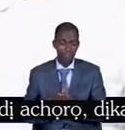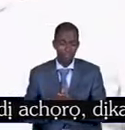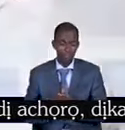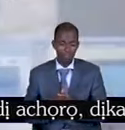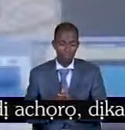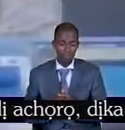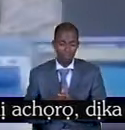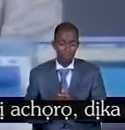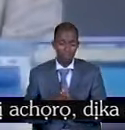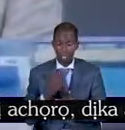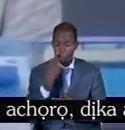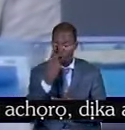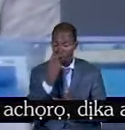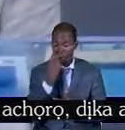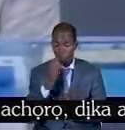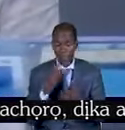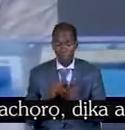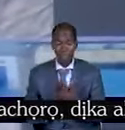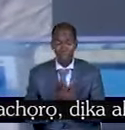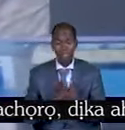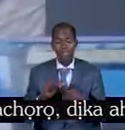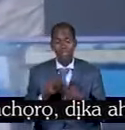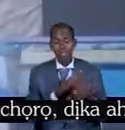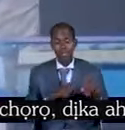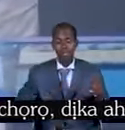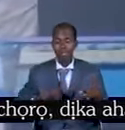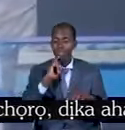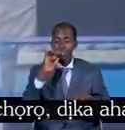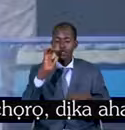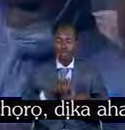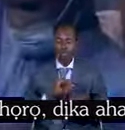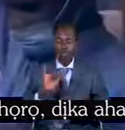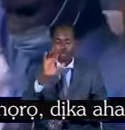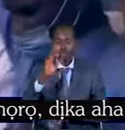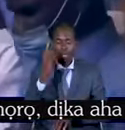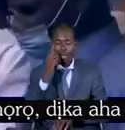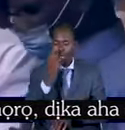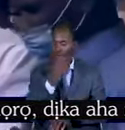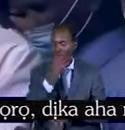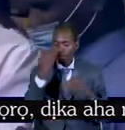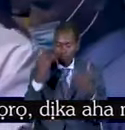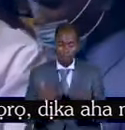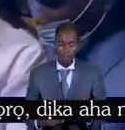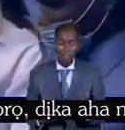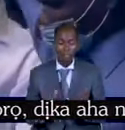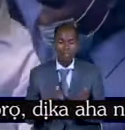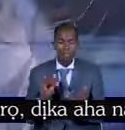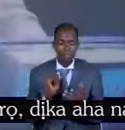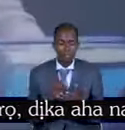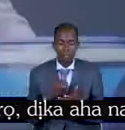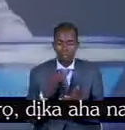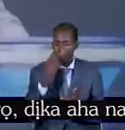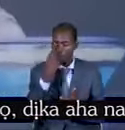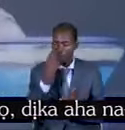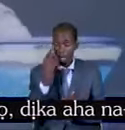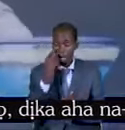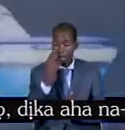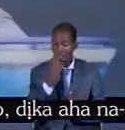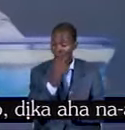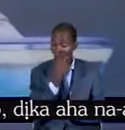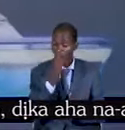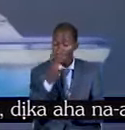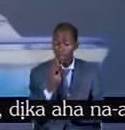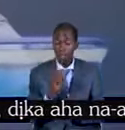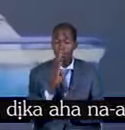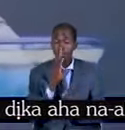Ikpu isi niile ka m gwa gị na onye nwaanyị na-emetụ anya gị aka ugbu a, anya niile ndị a kpụrụ isi